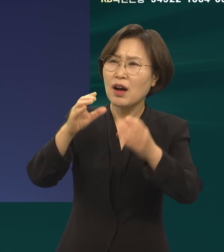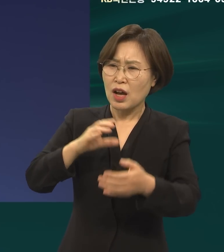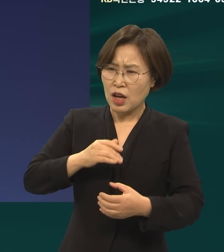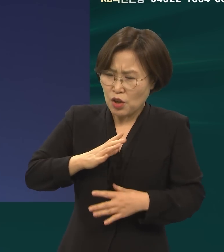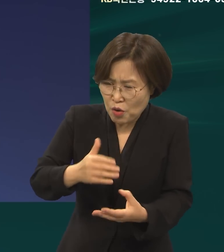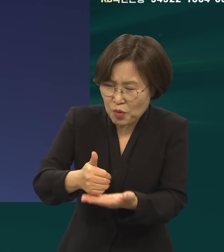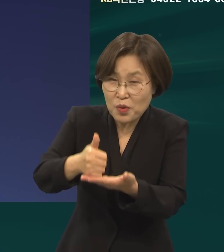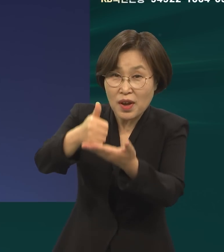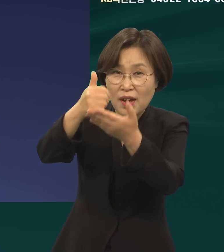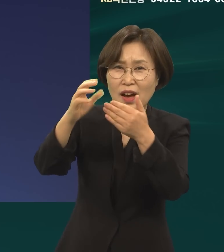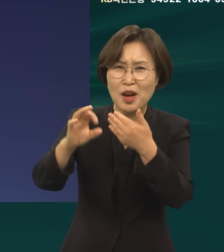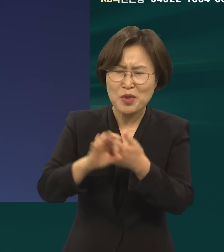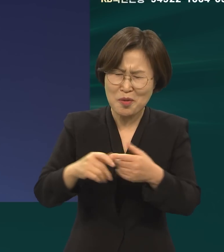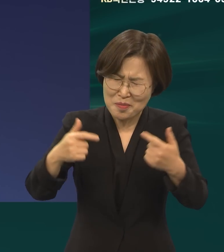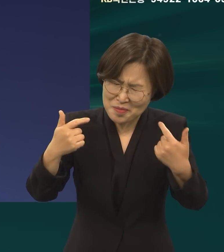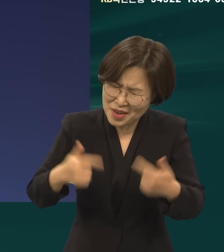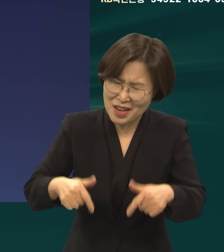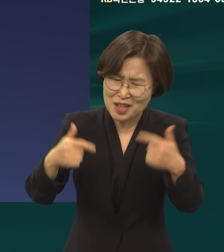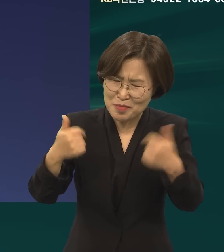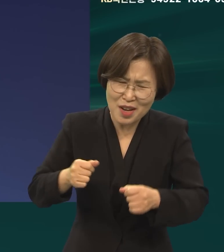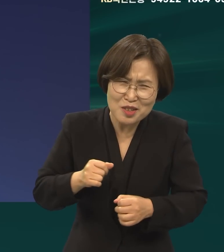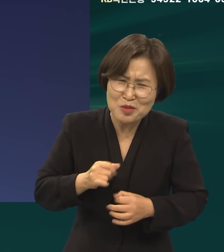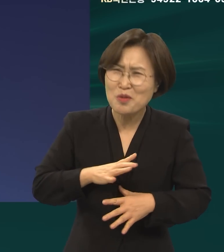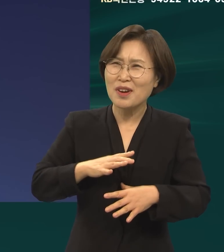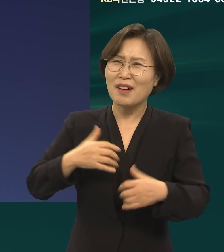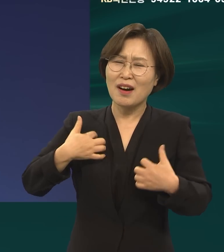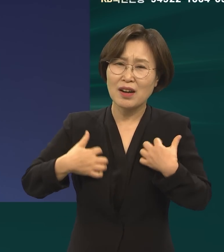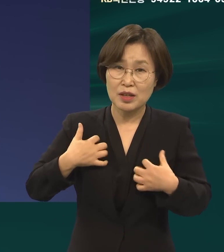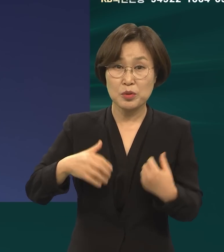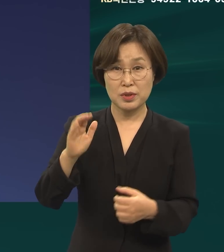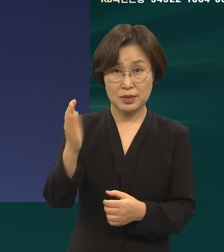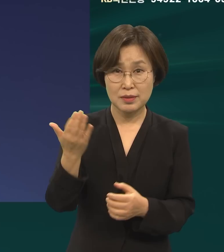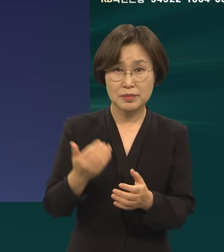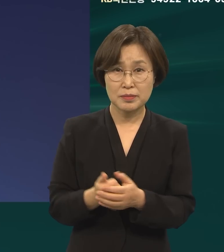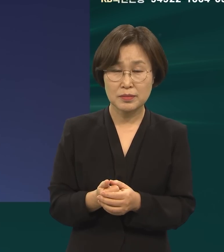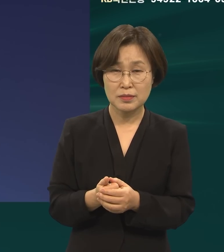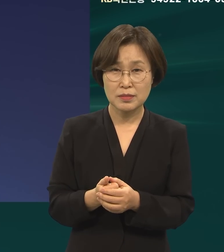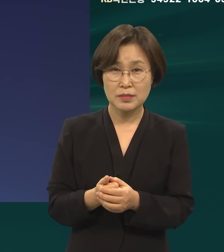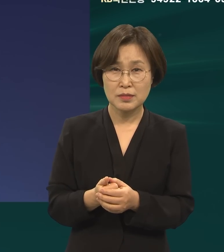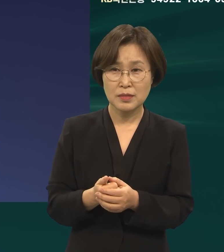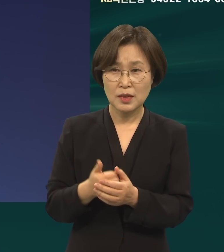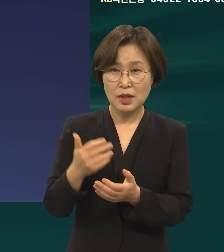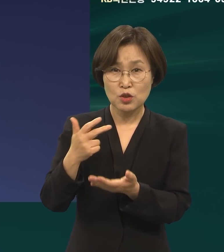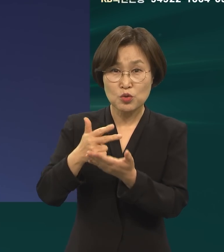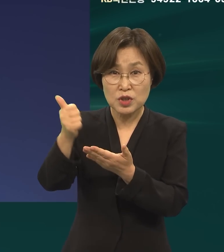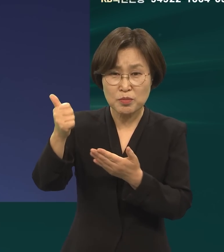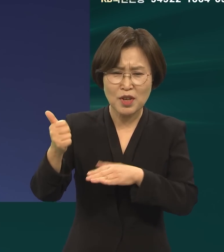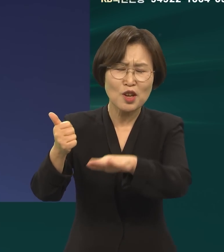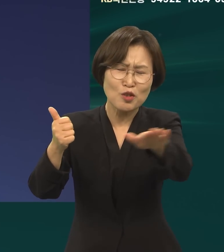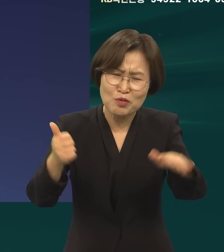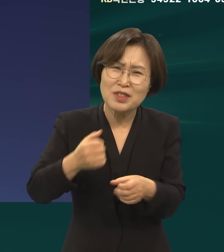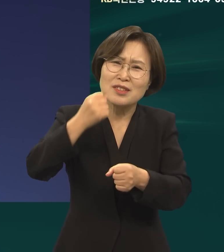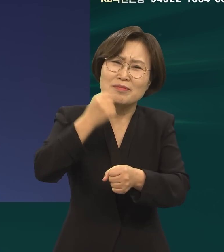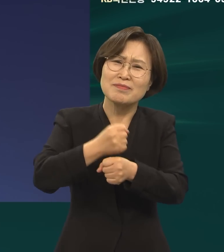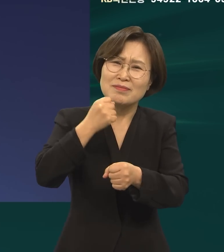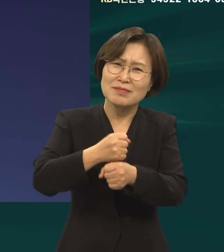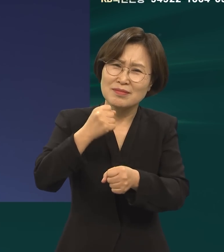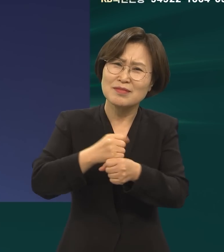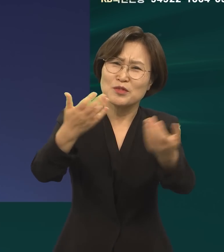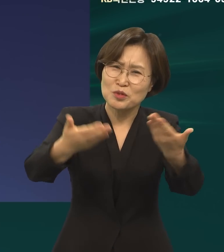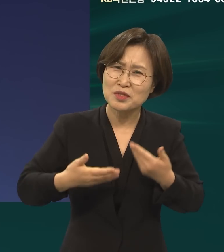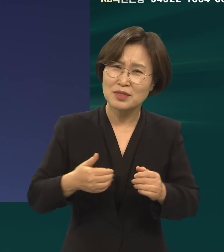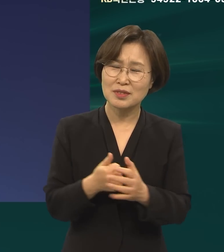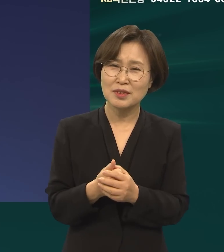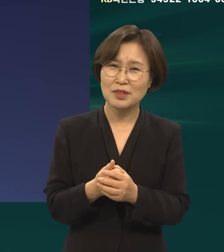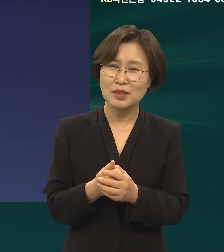경외한다면 매일 놀라야 합니다. 여러분, 그분이 누구를 지었느냐? 우리를 지은 겁니다. 여러분, 거울을 아침마다 보실 때마다